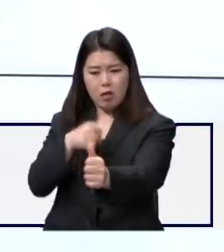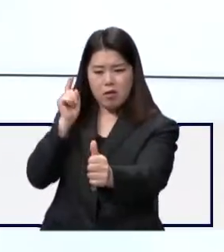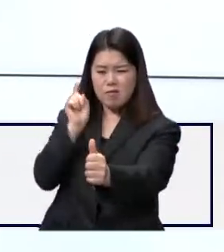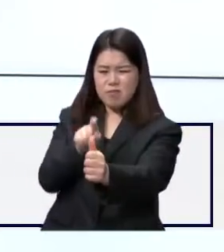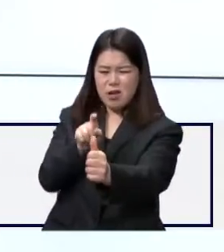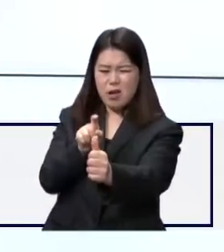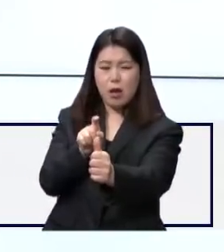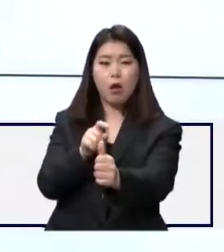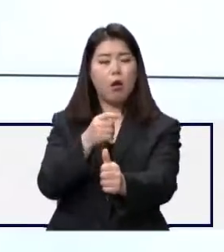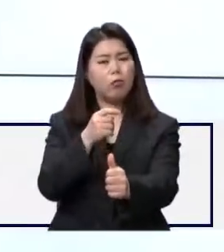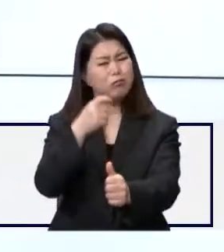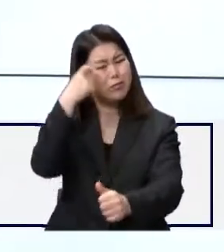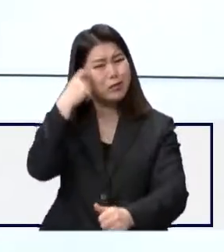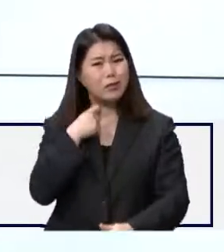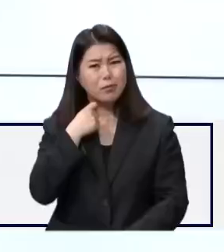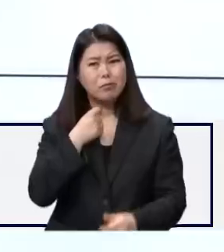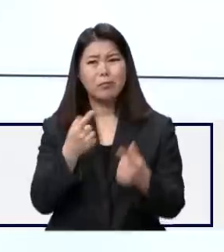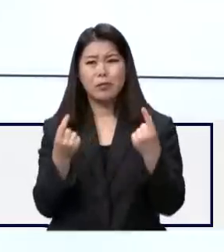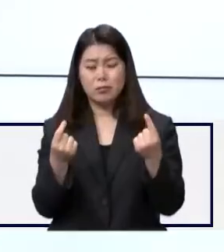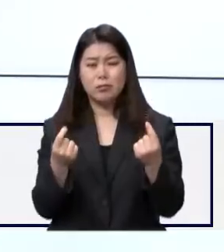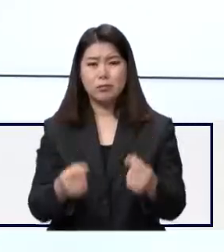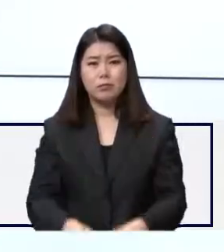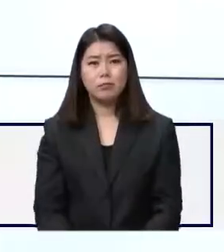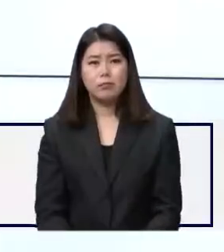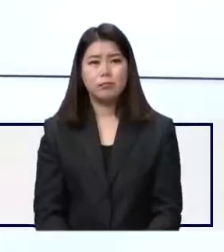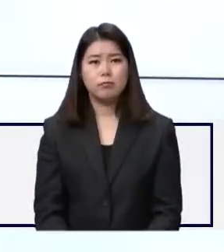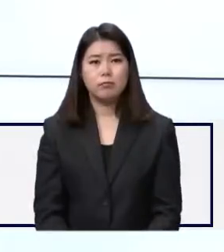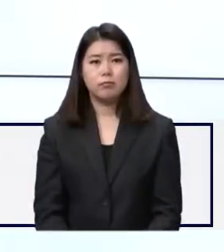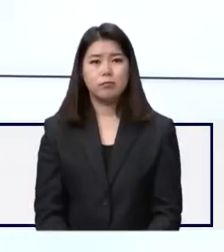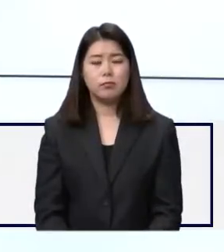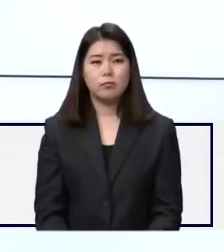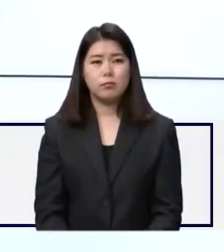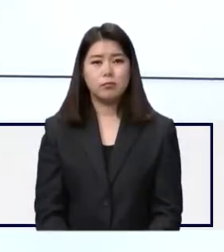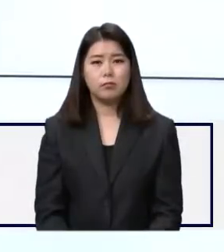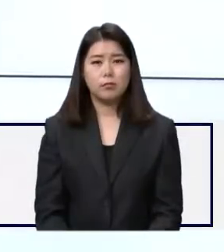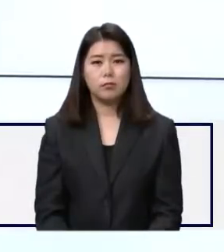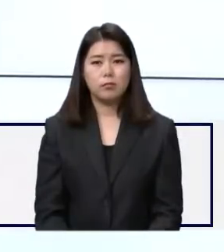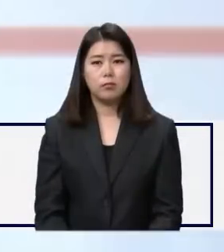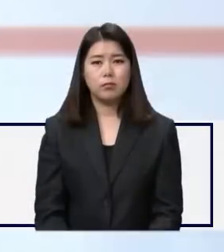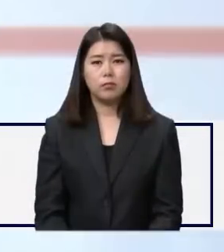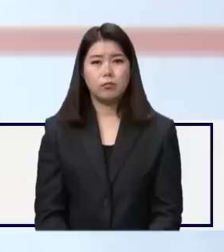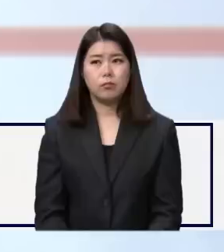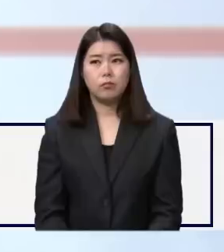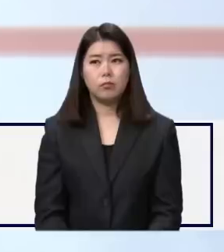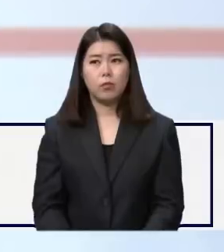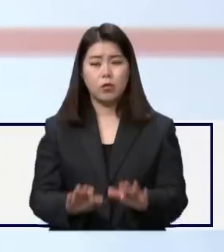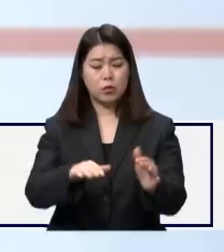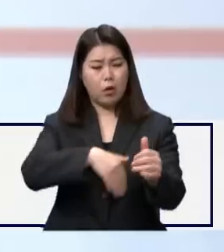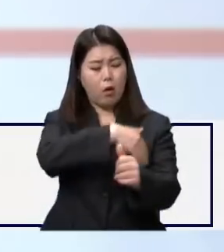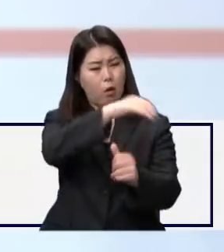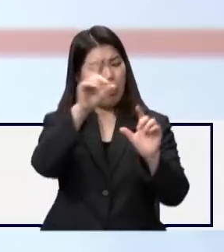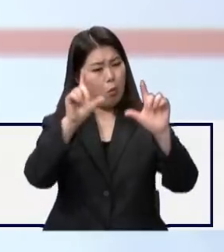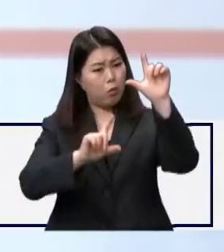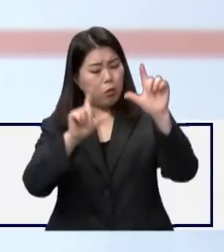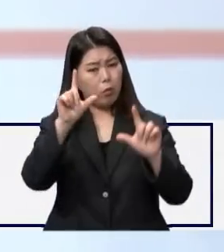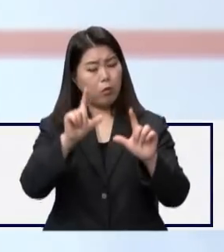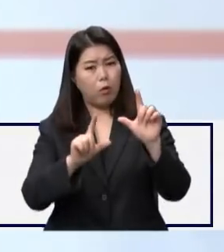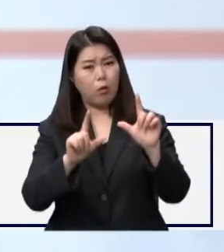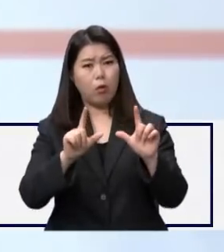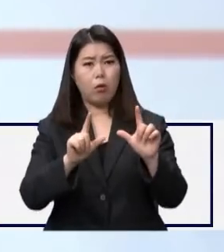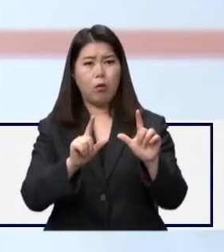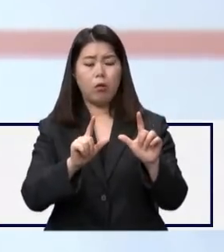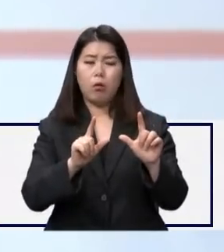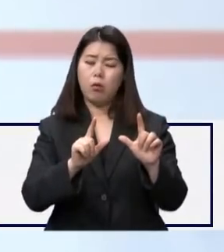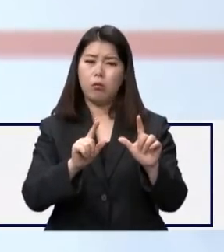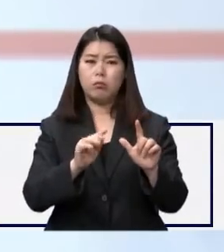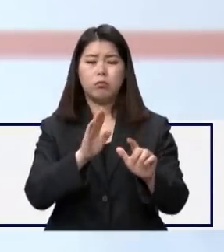최고위 발언으로 해명하십시오 이거거든요 그러니까 저는 지금 이런 모습이 이전투구의 모습처럼